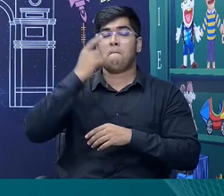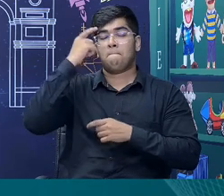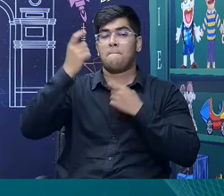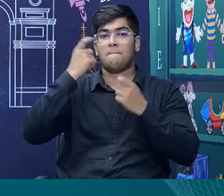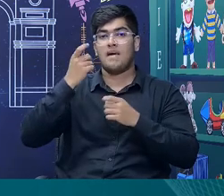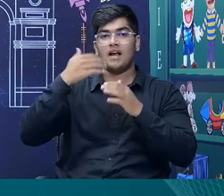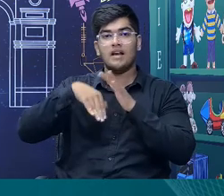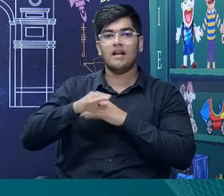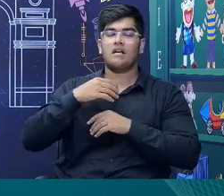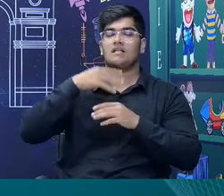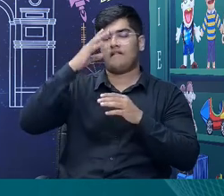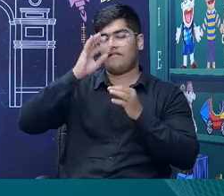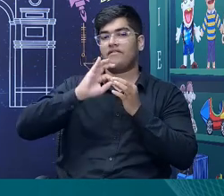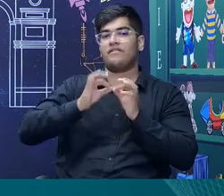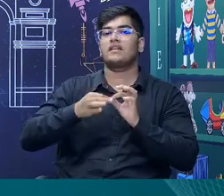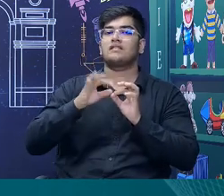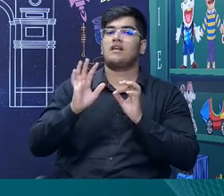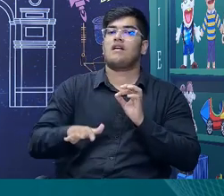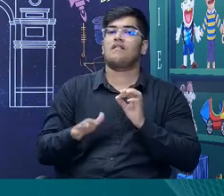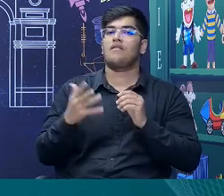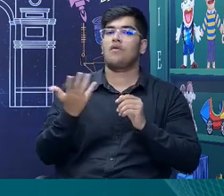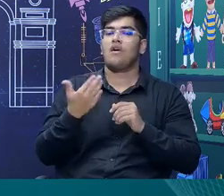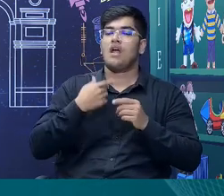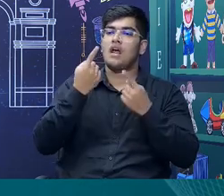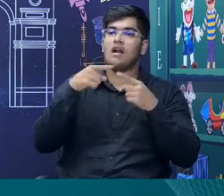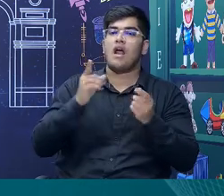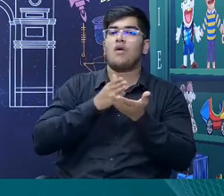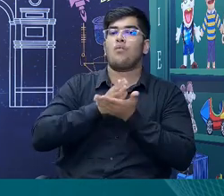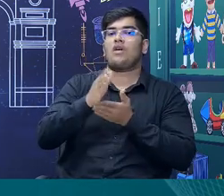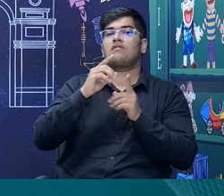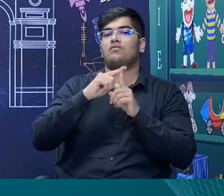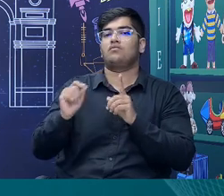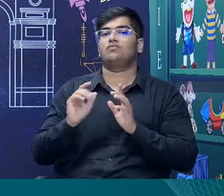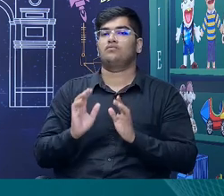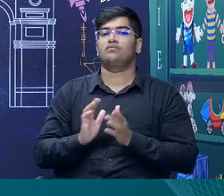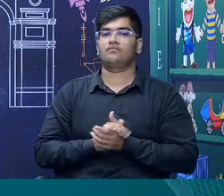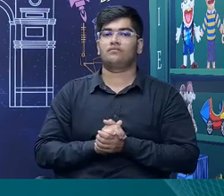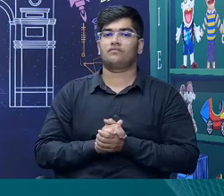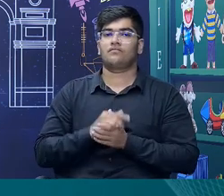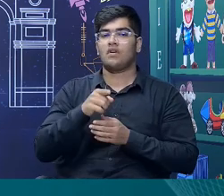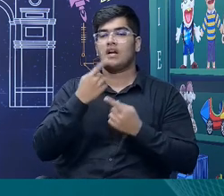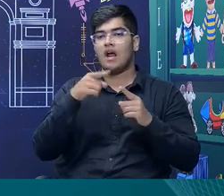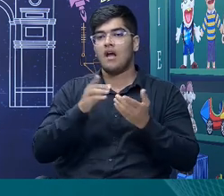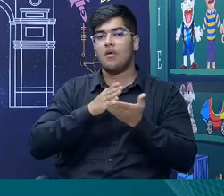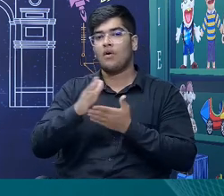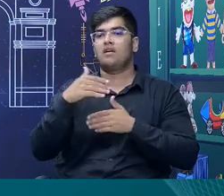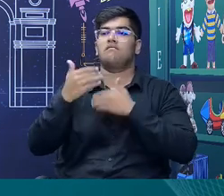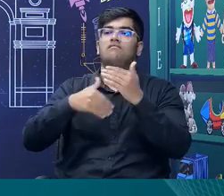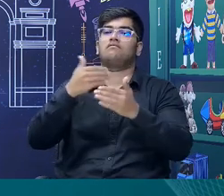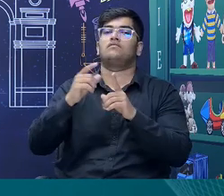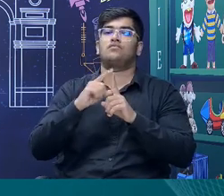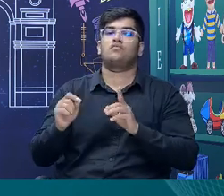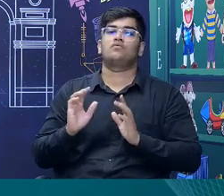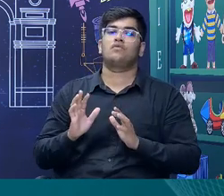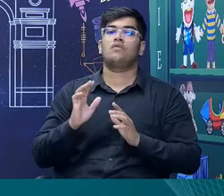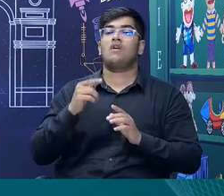इंटेंशन सेट कर सके की हमें सही दिशा में जाना है सही पाठ को कस करना है जब